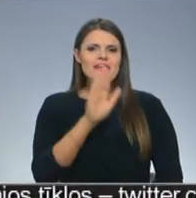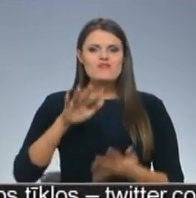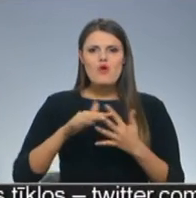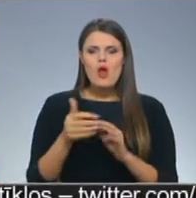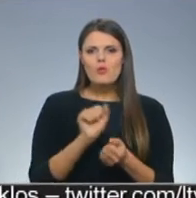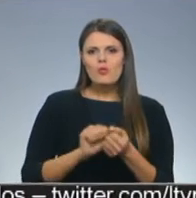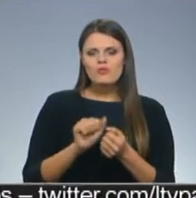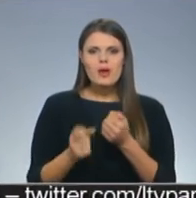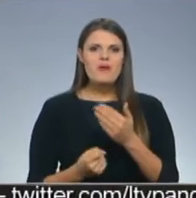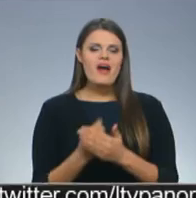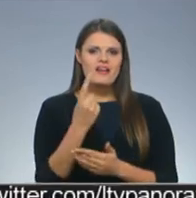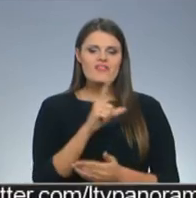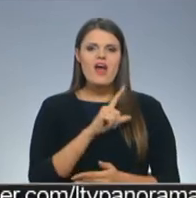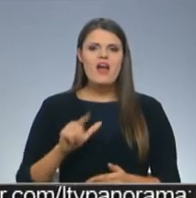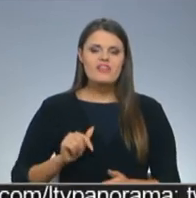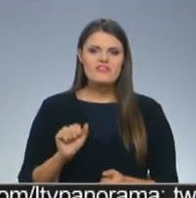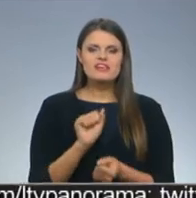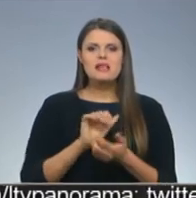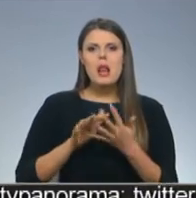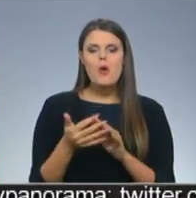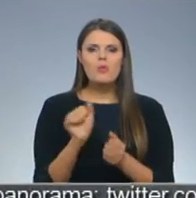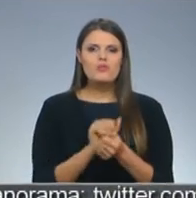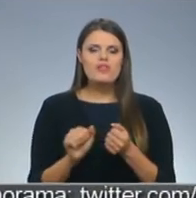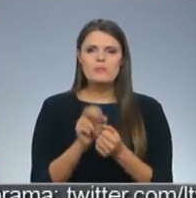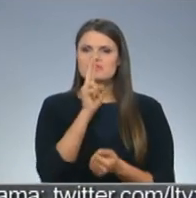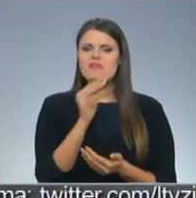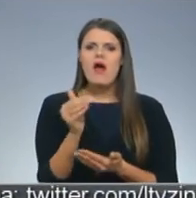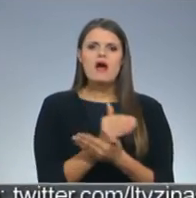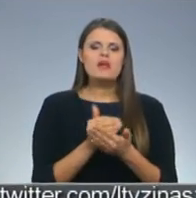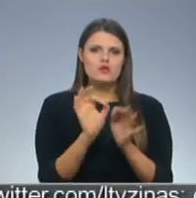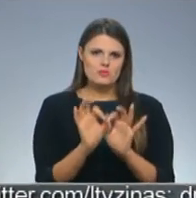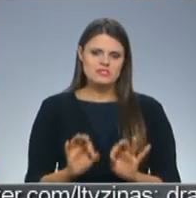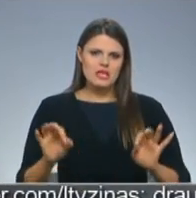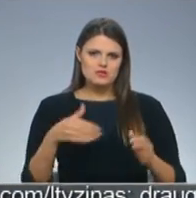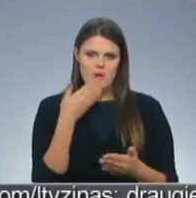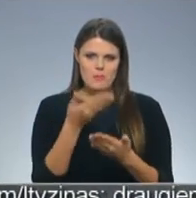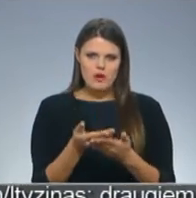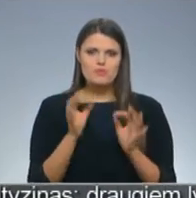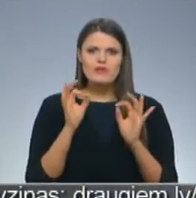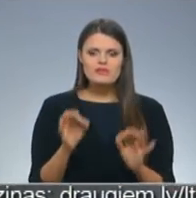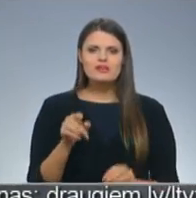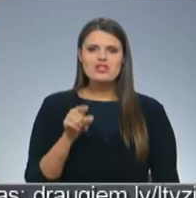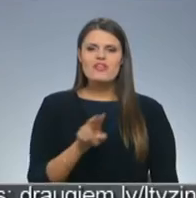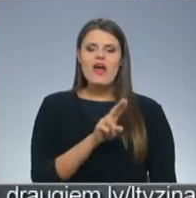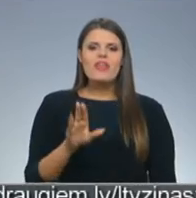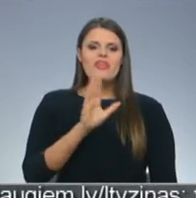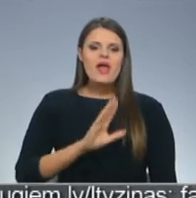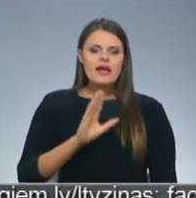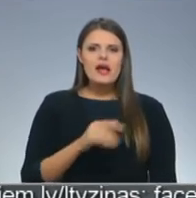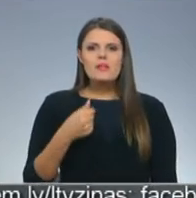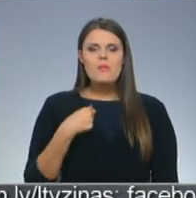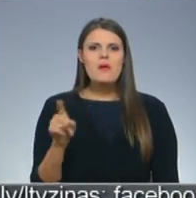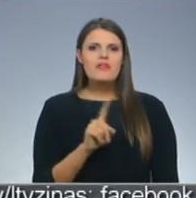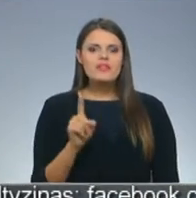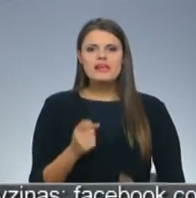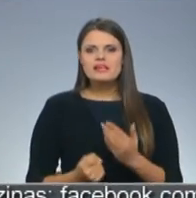Latvijas ainavas neatkartotā skaistuma kvintesenci. Tieši tā negaidītība, es domāju, man ir arī